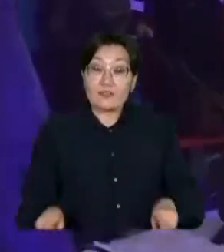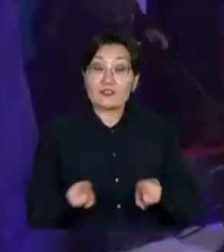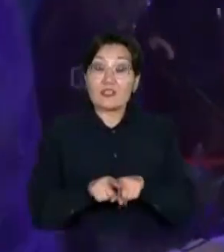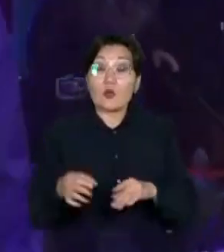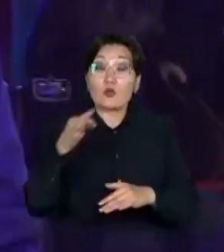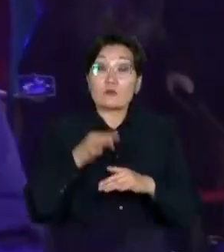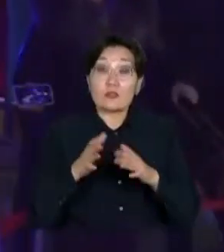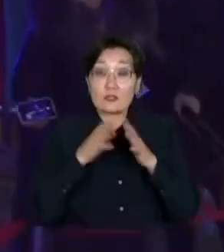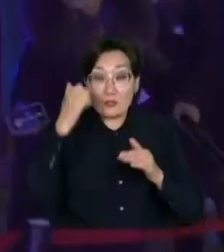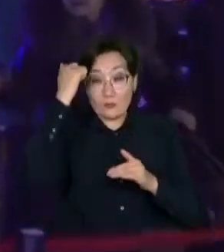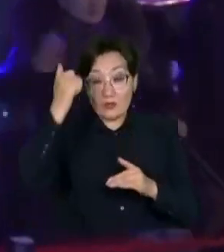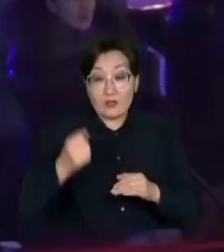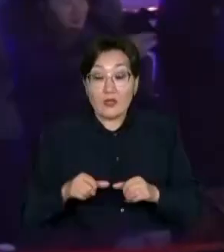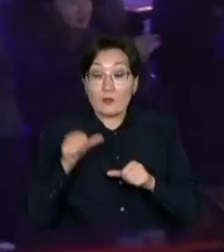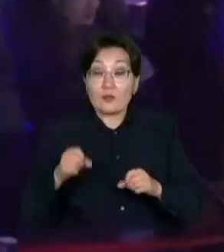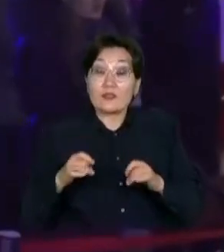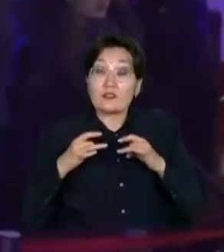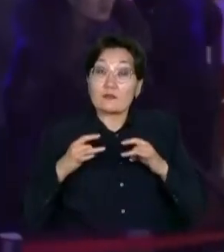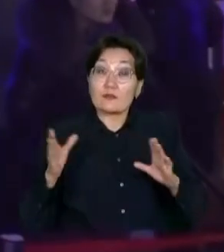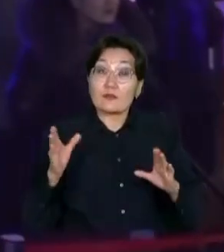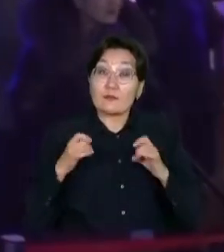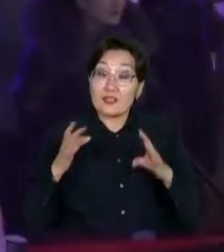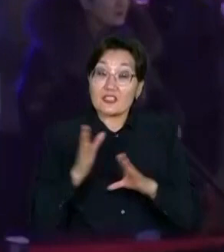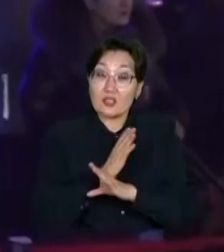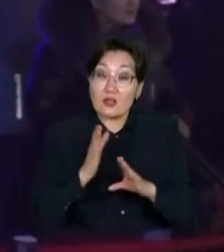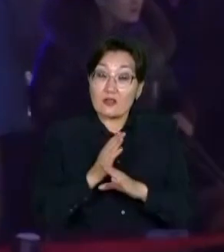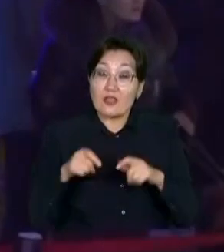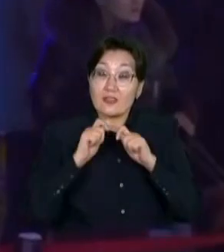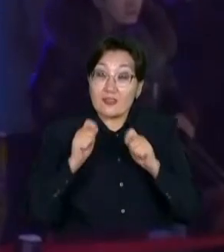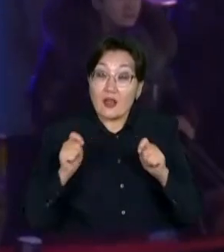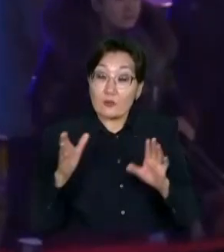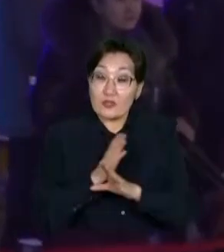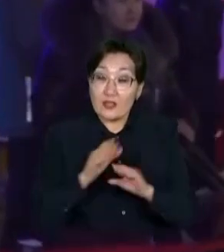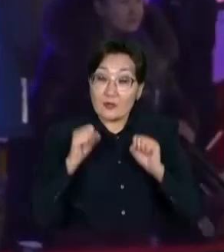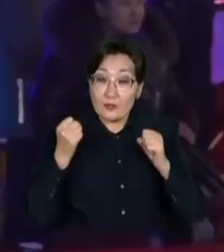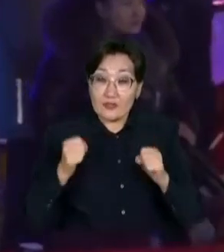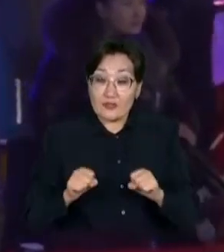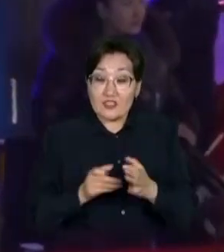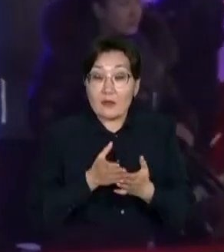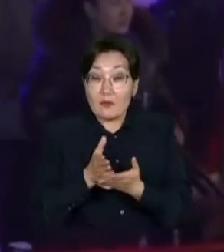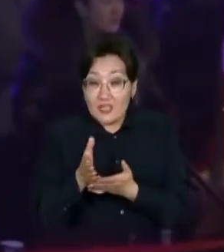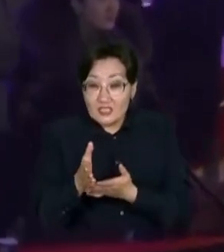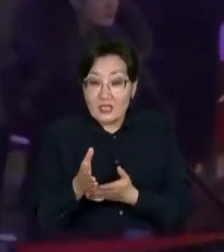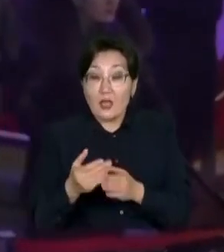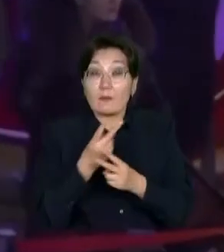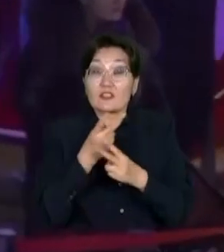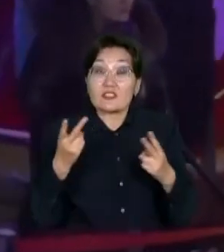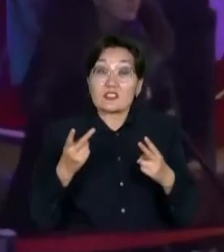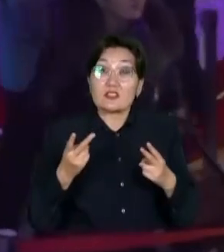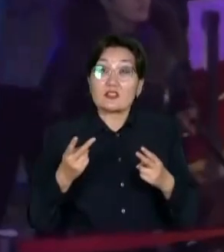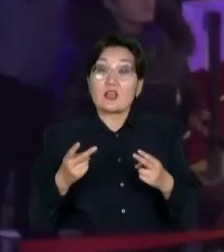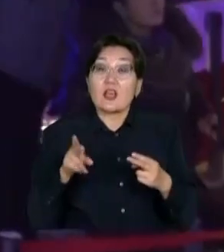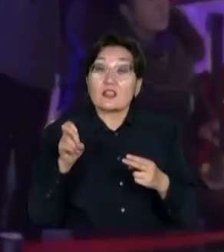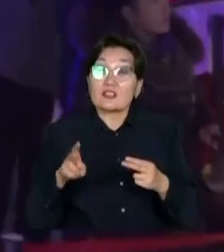Ну, особую праздничную атмосферу дарит и погода. На площадь невозможно протолкнуться. Посмотрите на то,